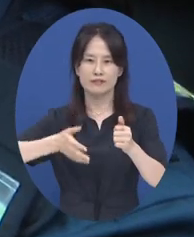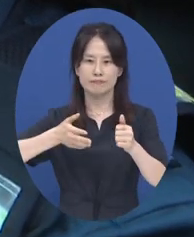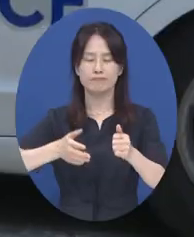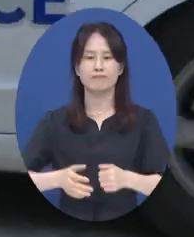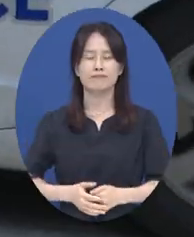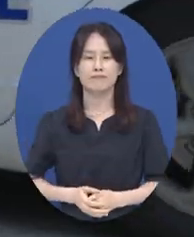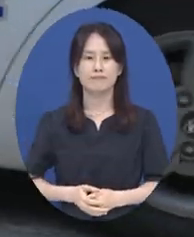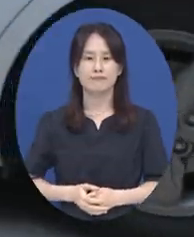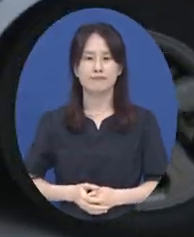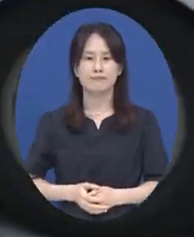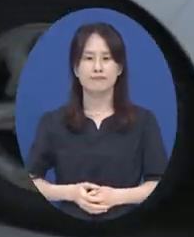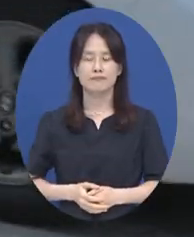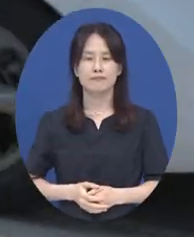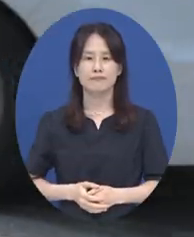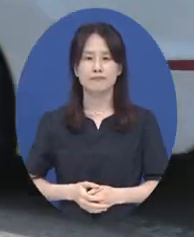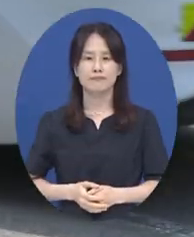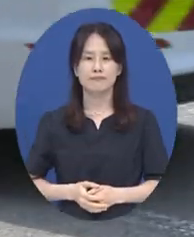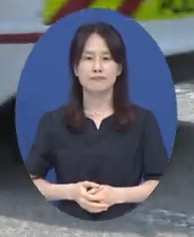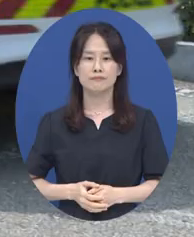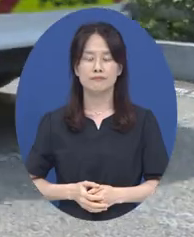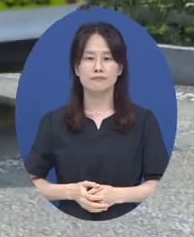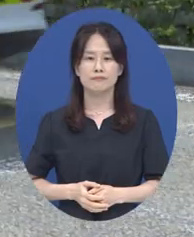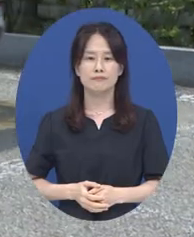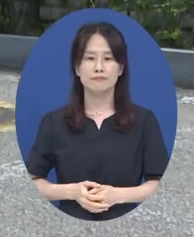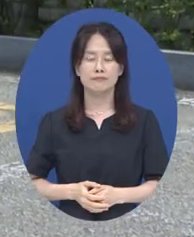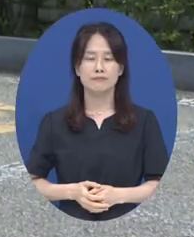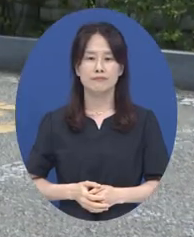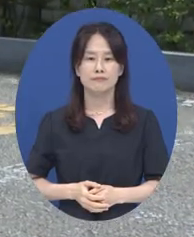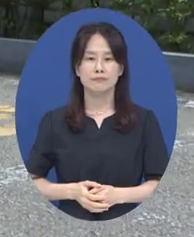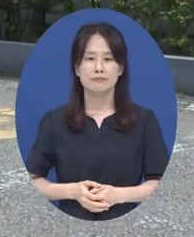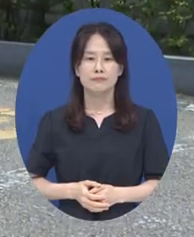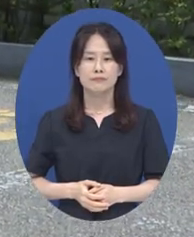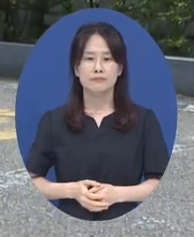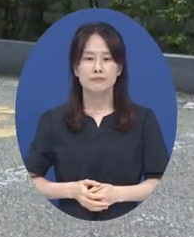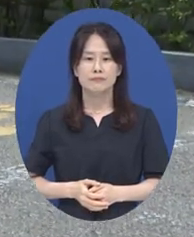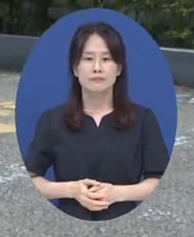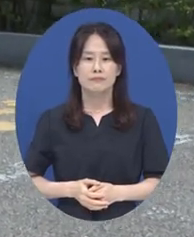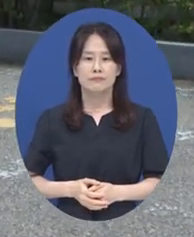있습니다 경주시 tv 초청 수입니다